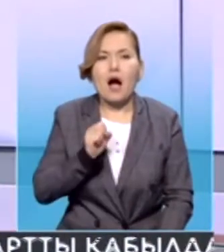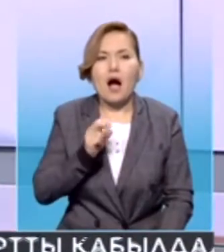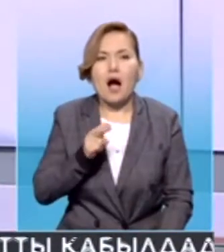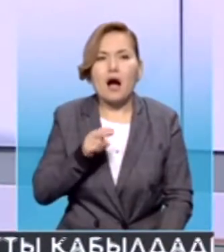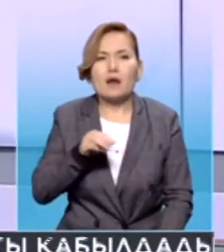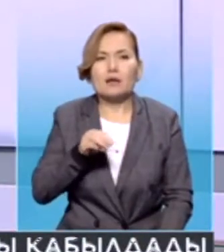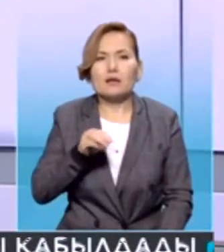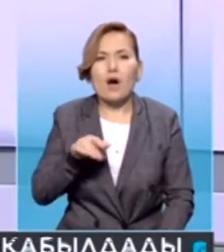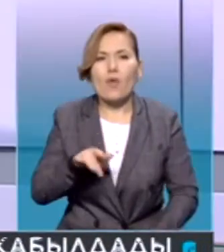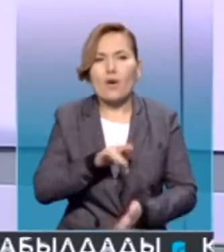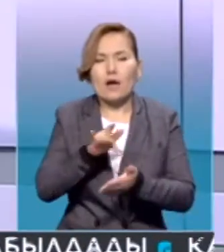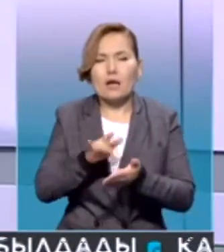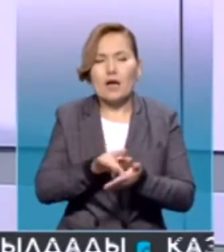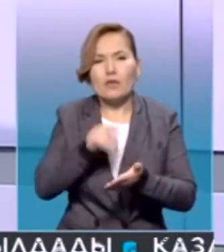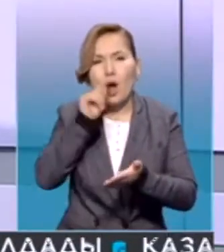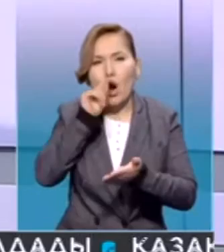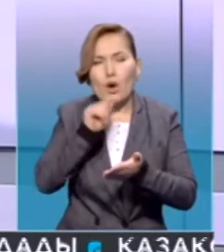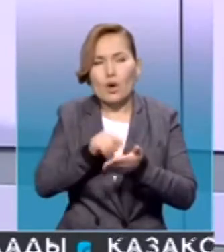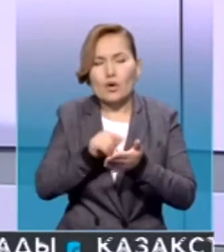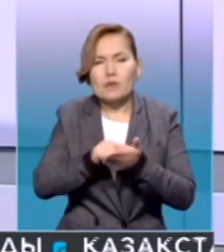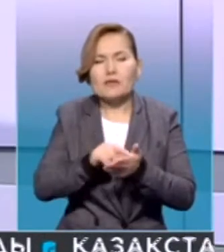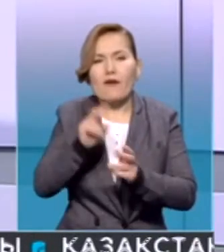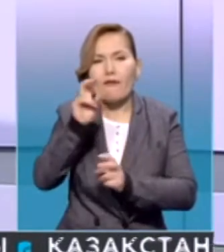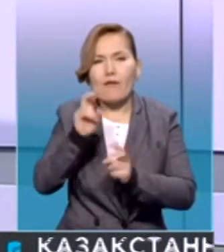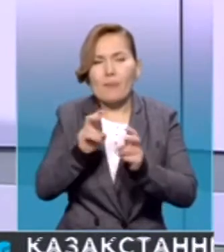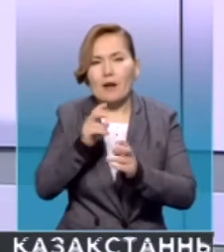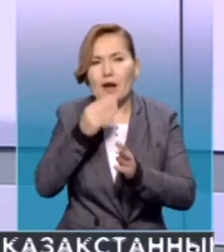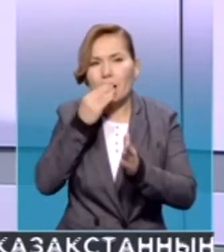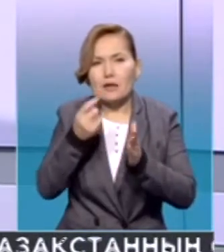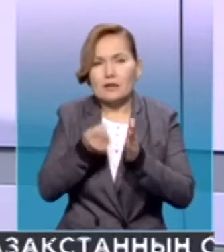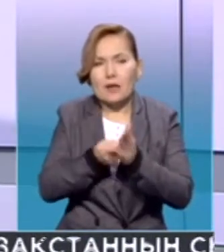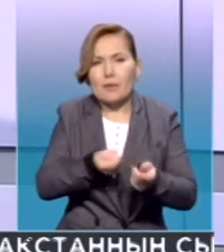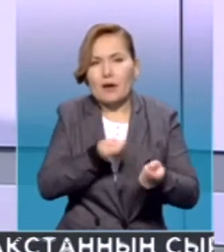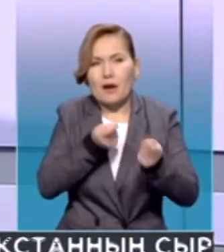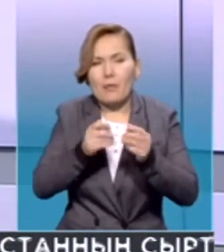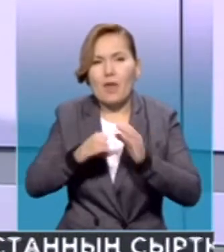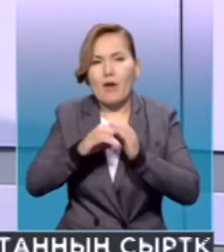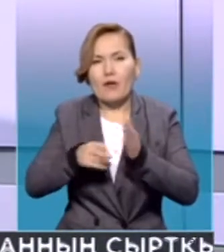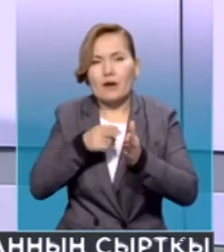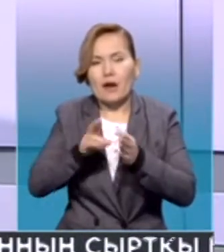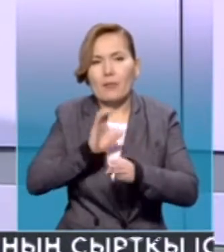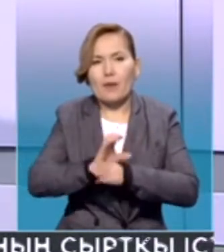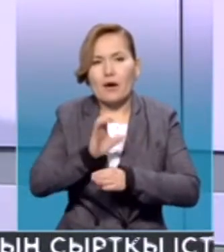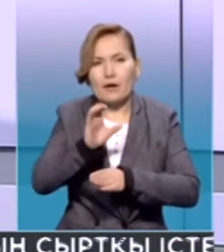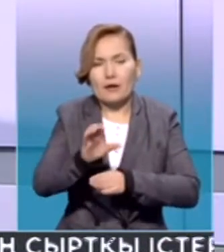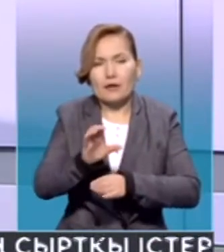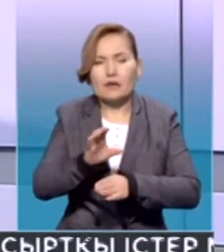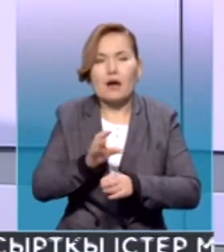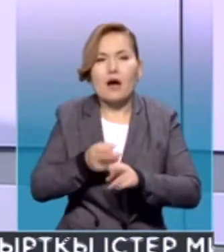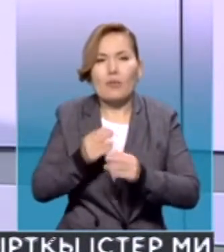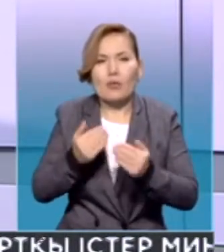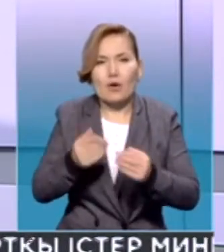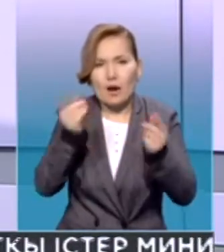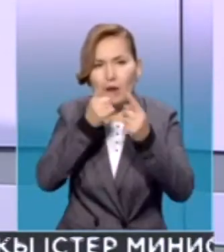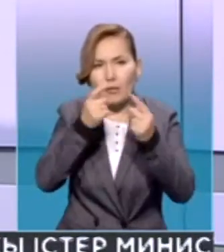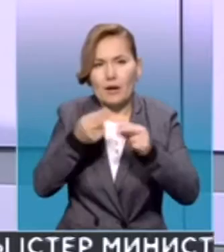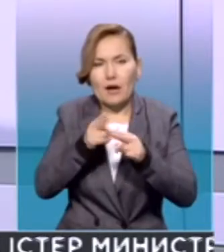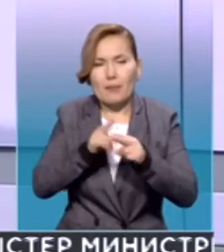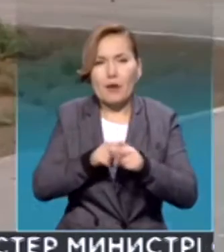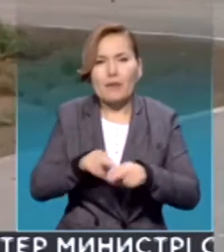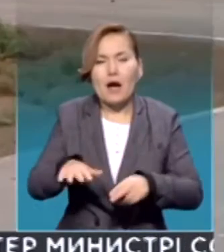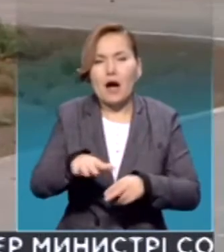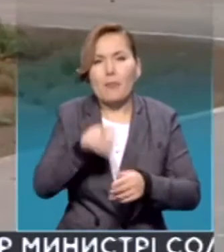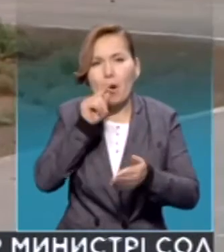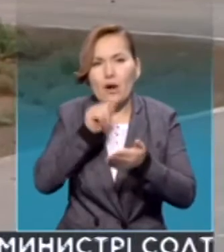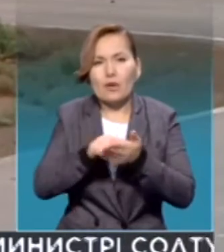Ақтаудағы құс фабрикасына жемтелген вагондар жөнелтілді. Қазақстан темір жол ұлттық компаниясының баспасөз қызметі осылай деп хабарлады. Еске салайық, аймақта